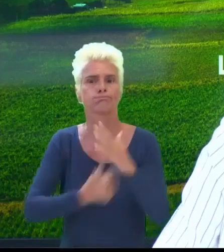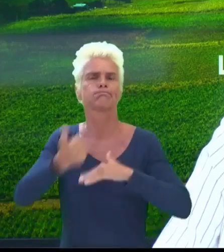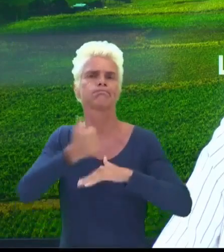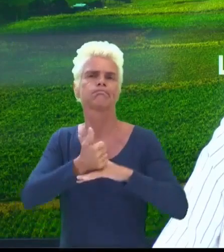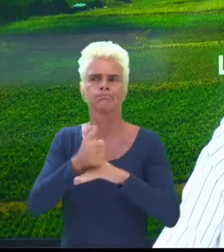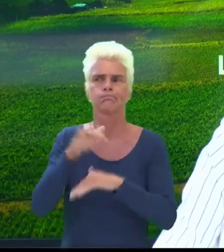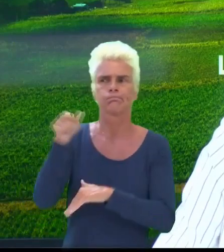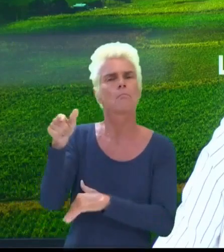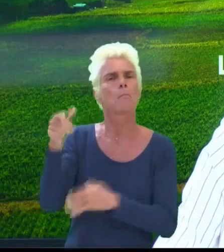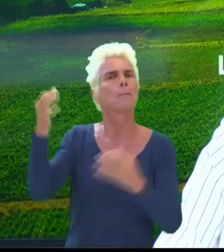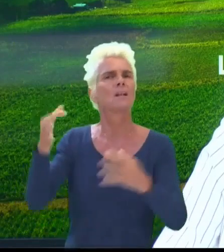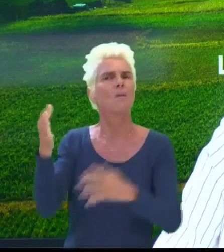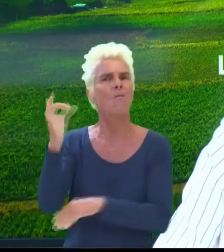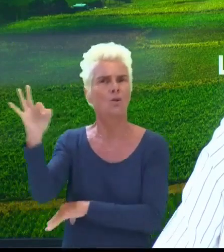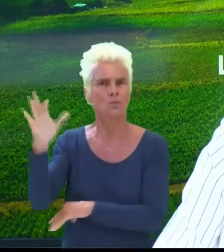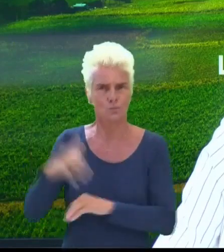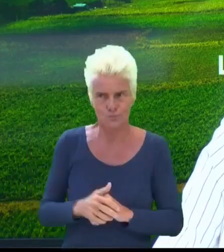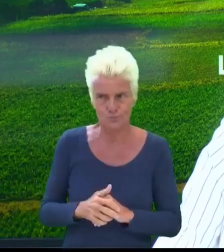à